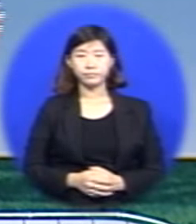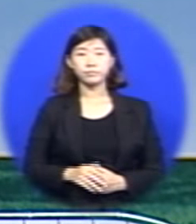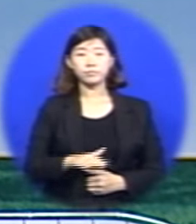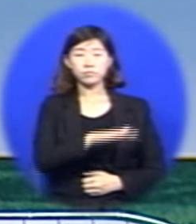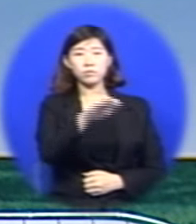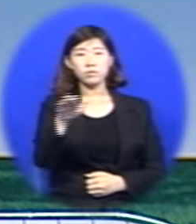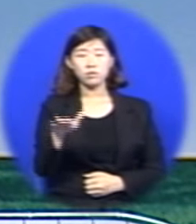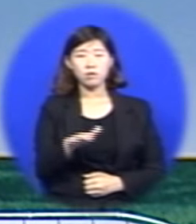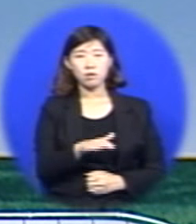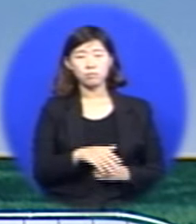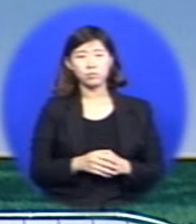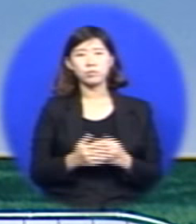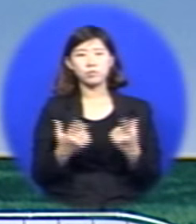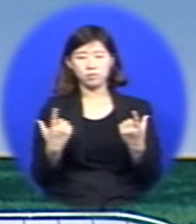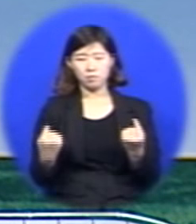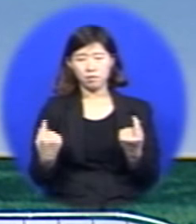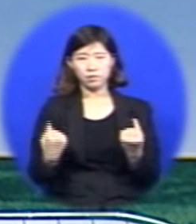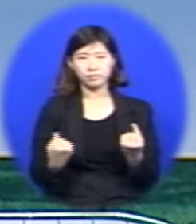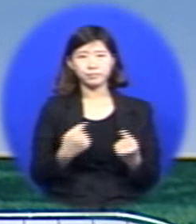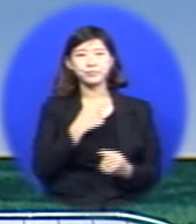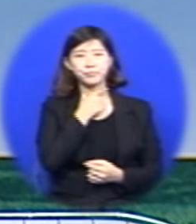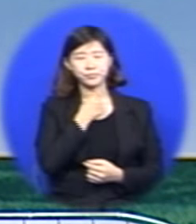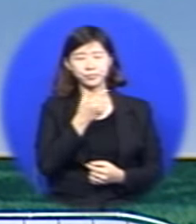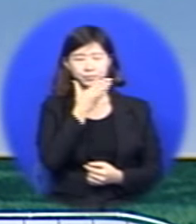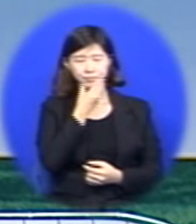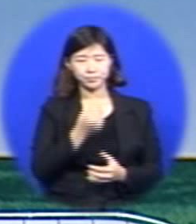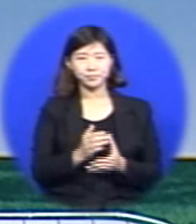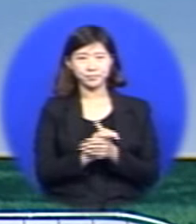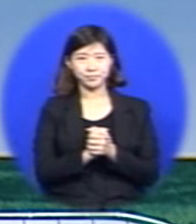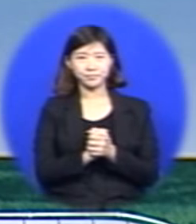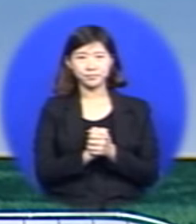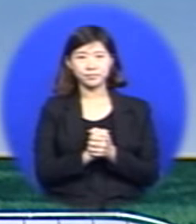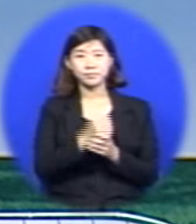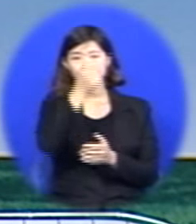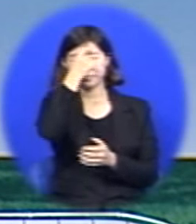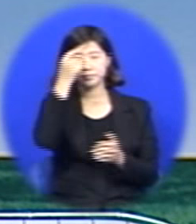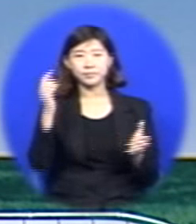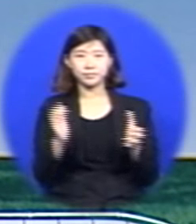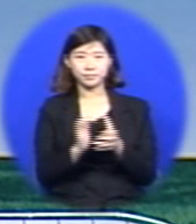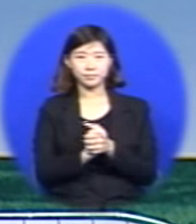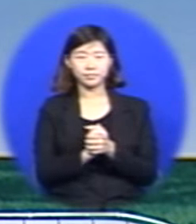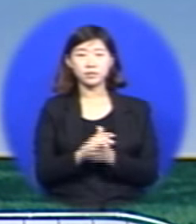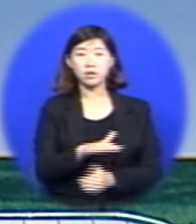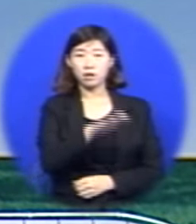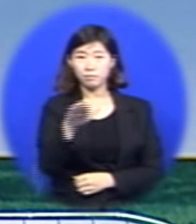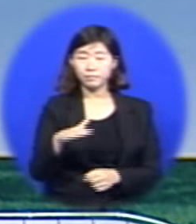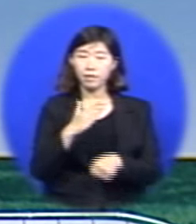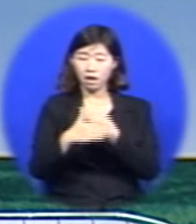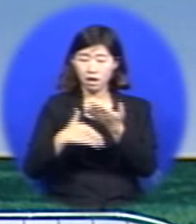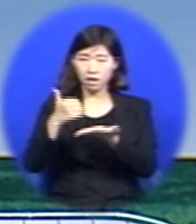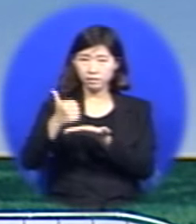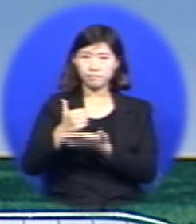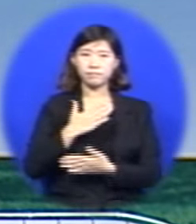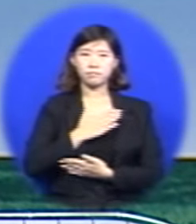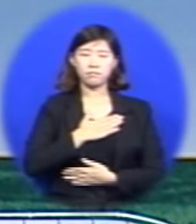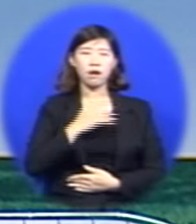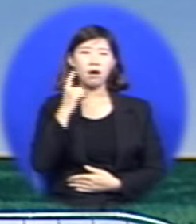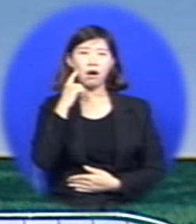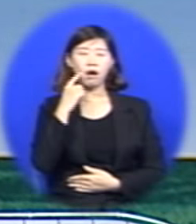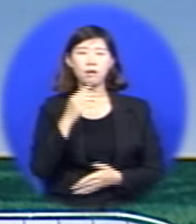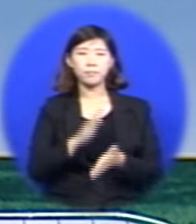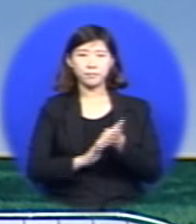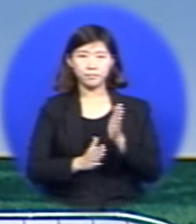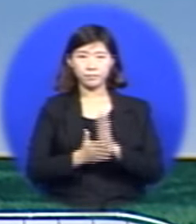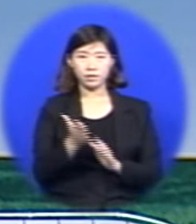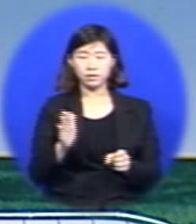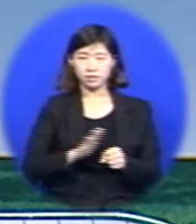여러분 다 되시기를 축복합니다. 기도하겠습니다. 여러분, 하나님, 제가 거짓 없는 사랑으로